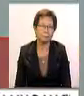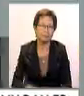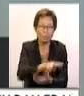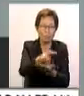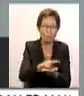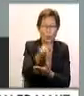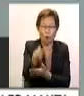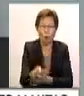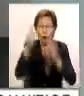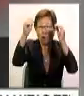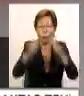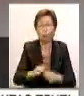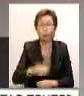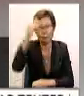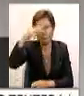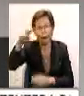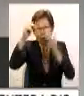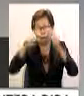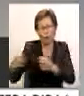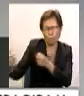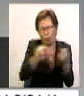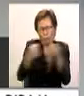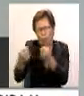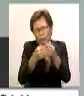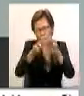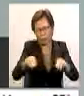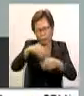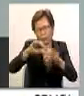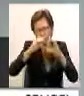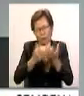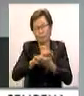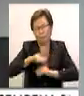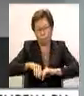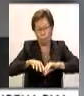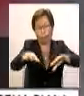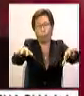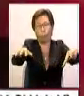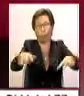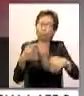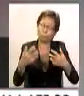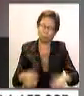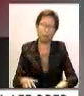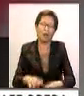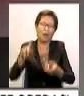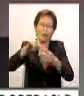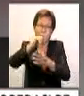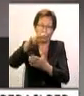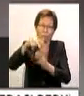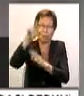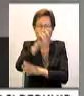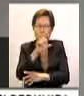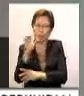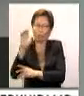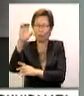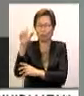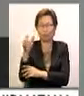Video seorang guru di Meksiko, guru bergelut dengan seorang pelajar di dalam kelas menjadi tular di media sosial. Melalui rakaman telefon bimbit, guru